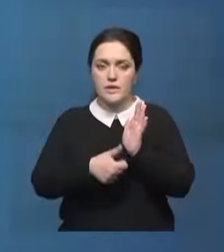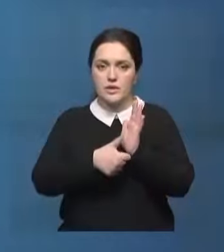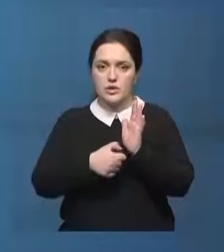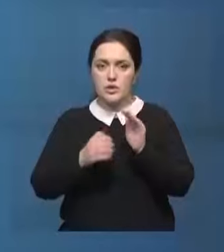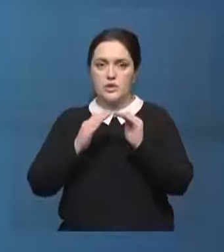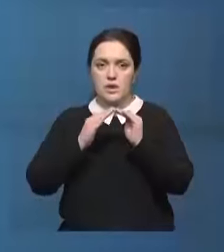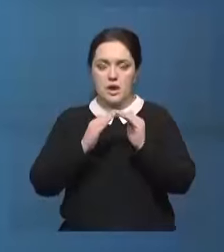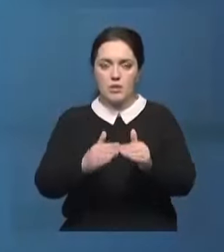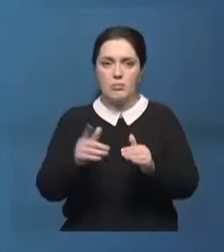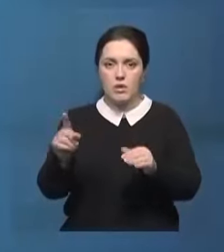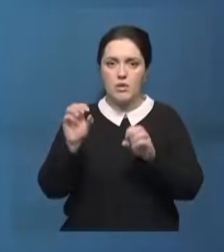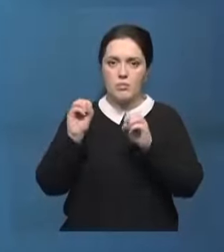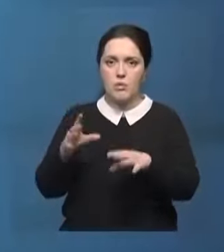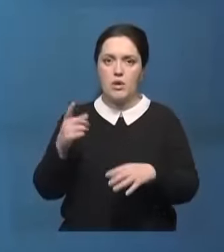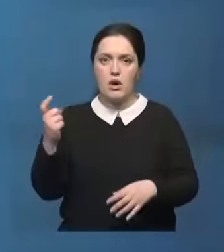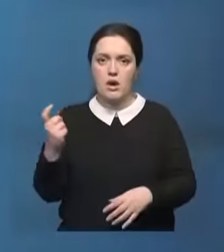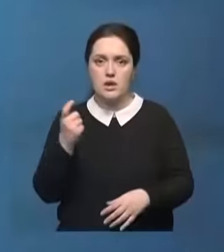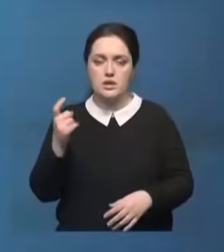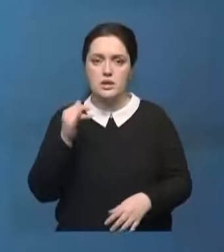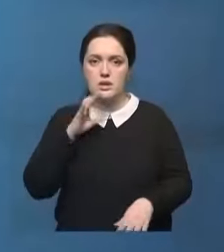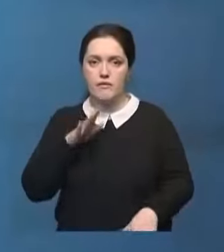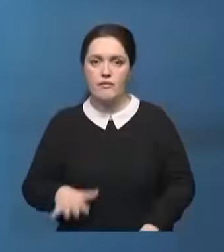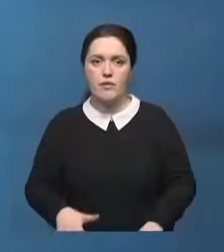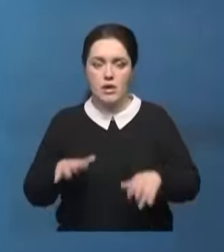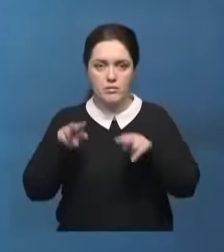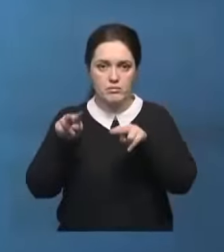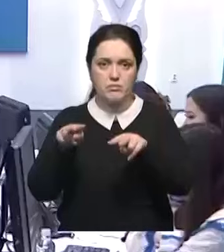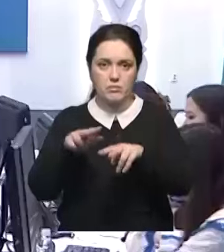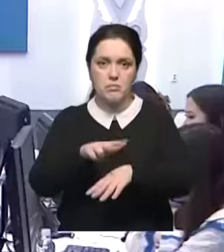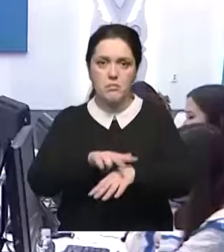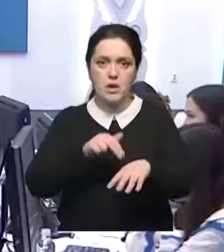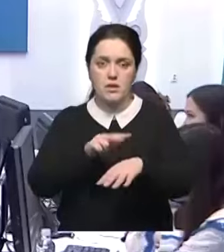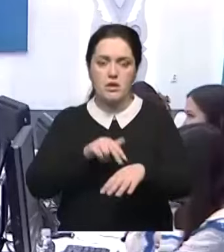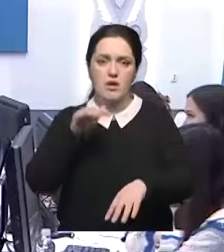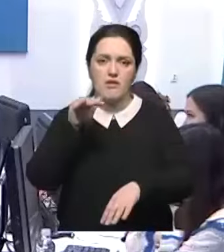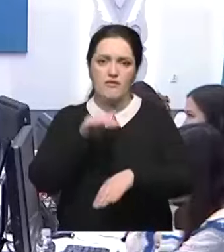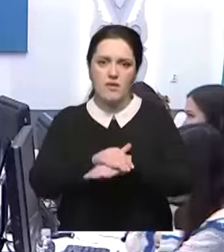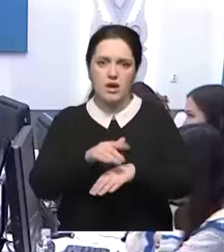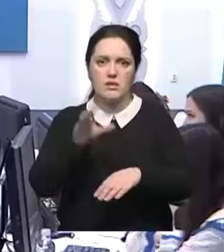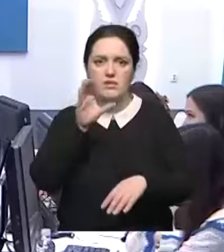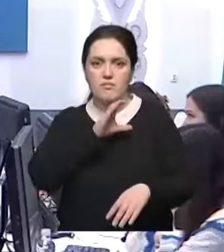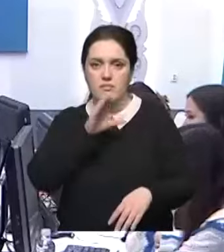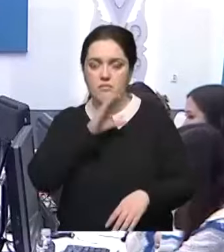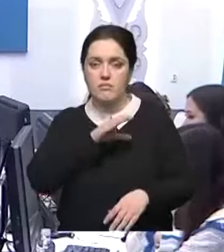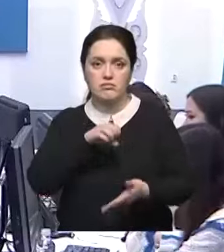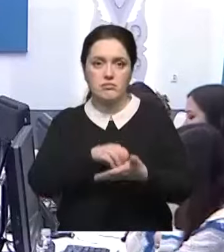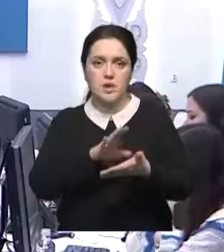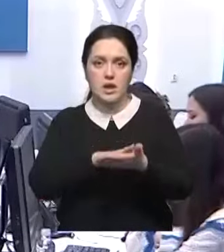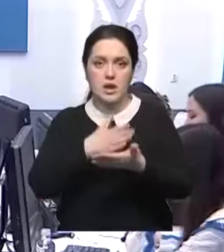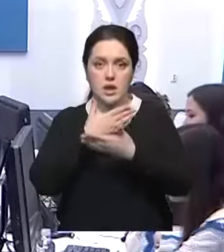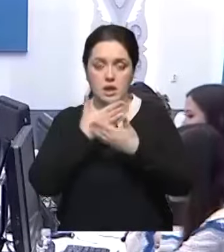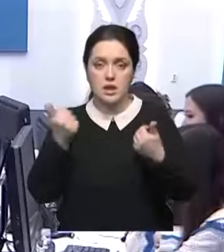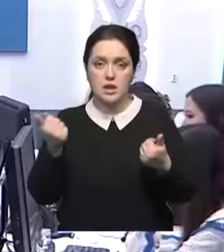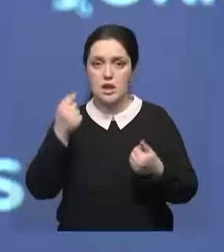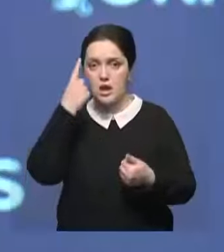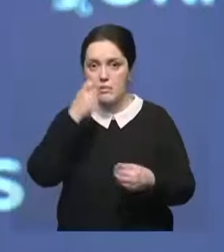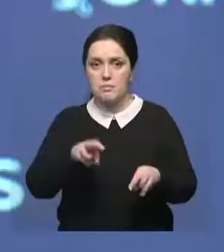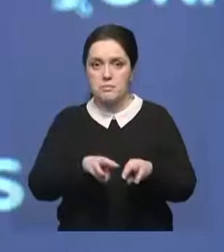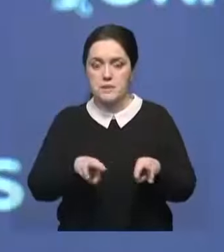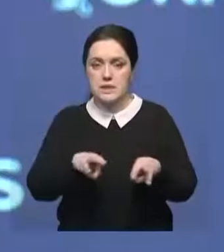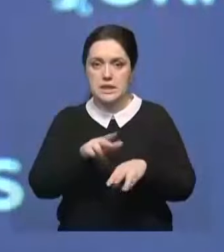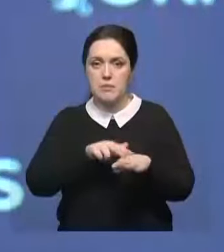9600 домов, покинутых хозяевами из-за паводков, находятся под охраной полицейских. Фактов мародерства не зарегистрировано, сообщили в